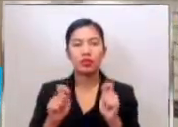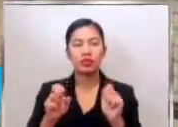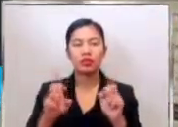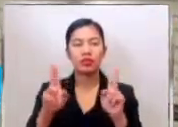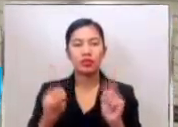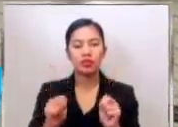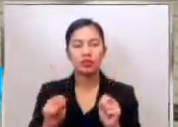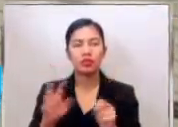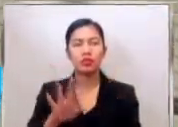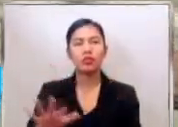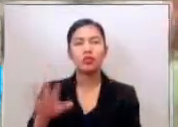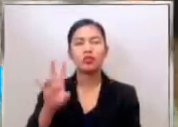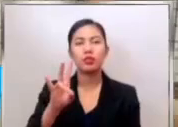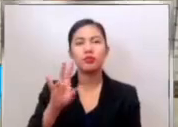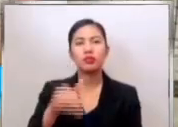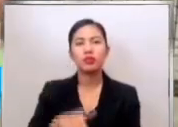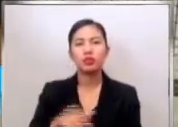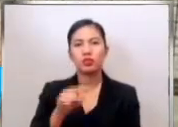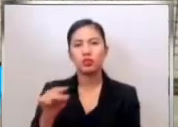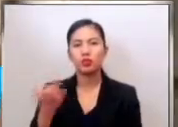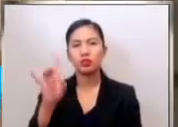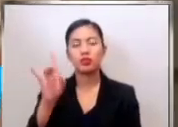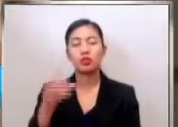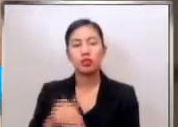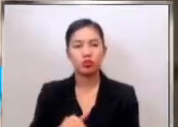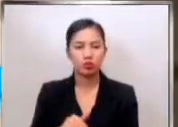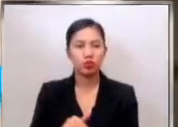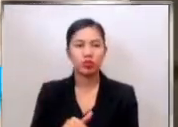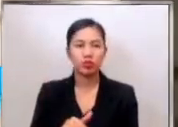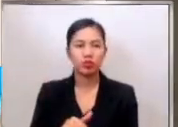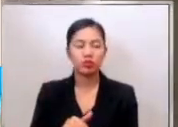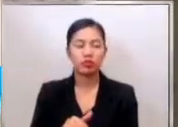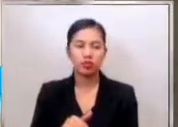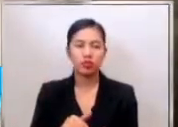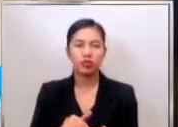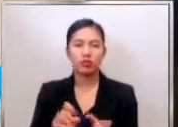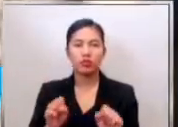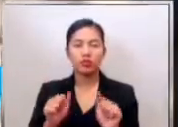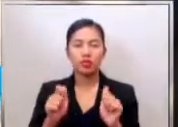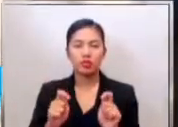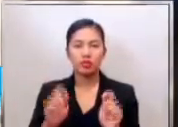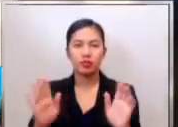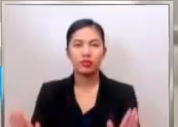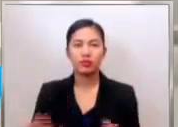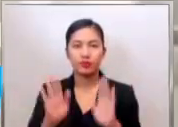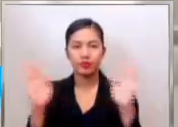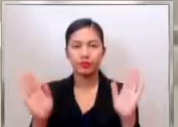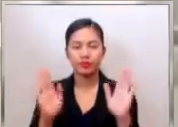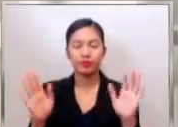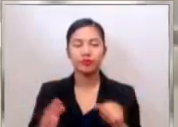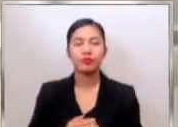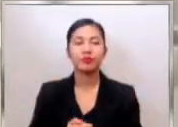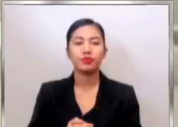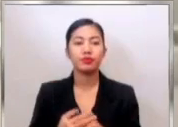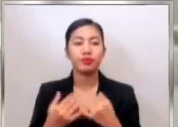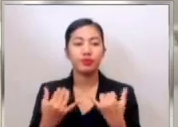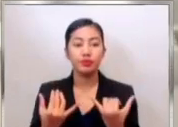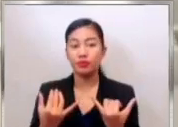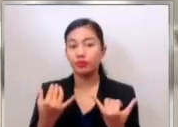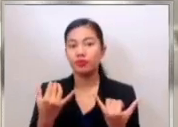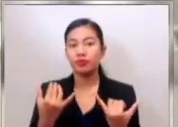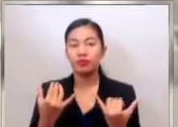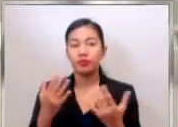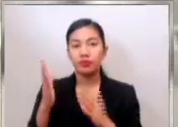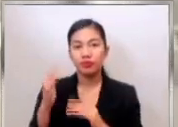8,000 ang araw ng Sabado at Linggo. Kaya naman, Connie, inaasahan na bukas at sa araw